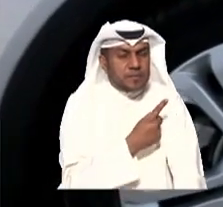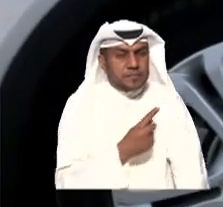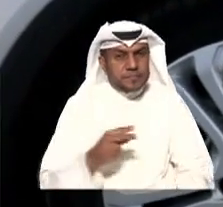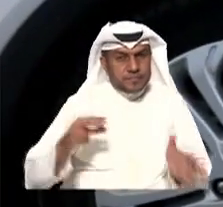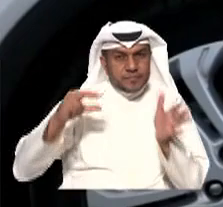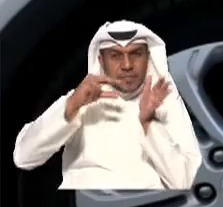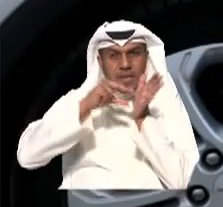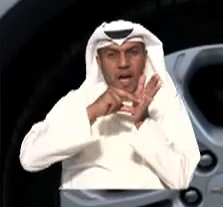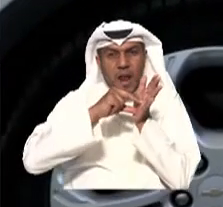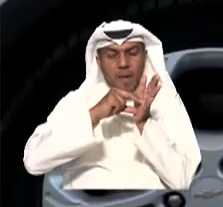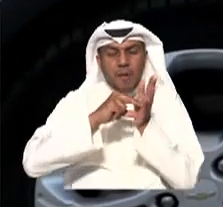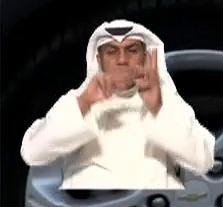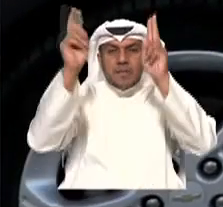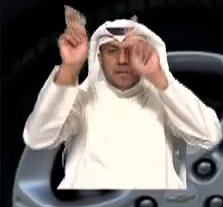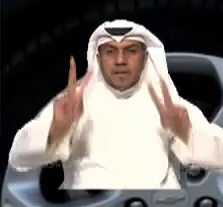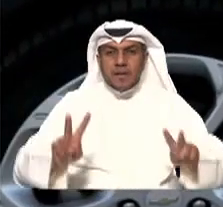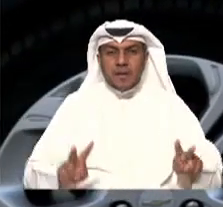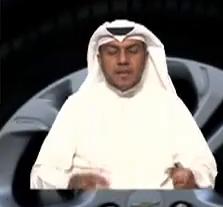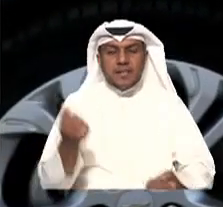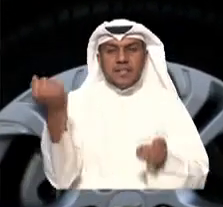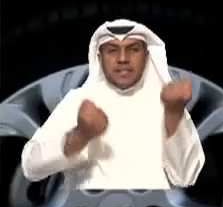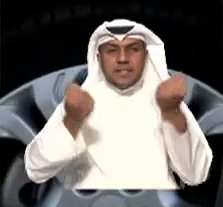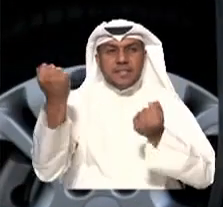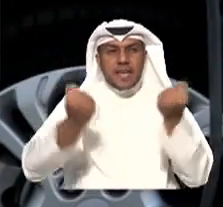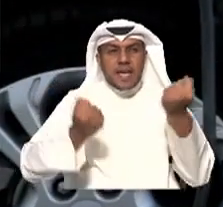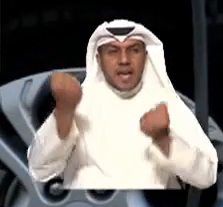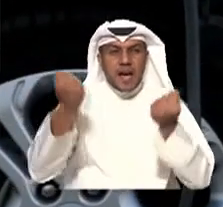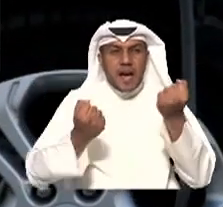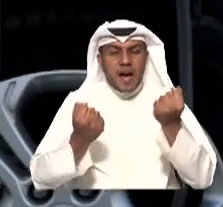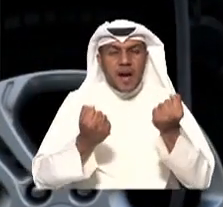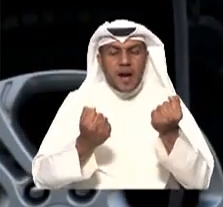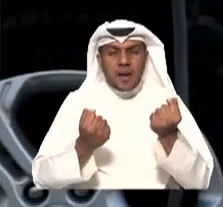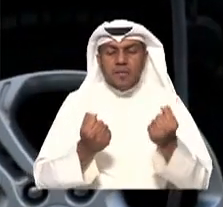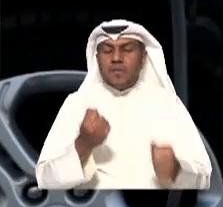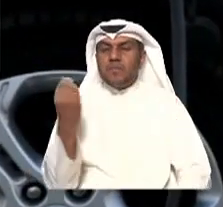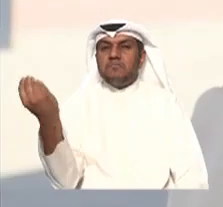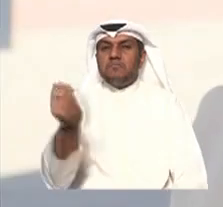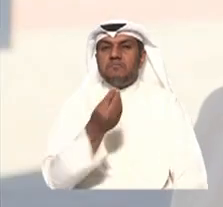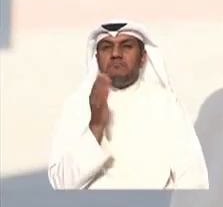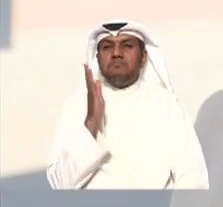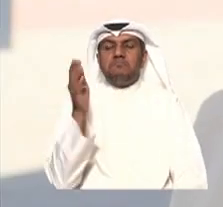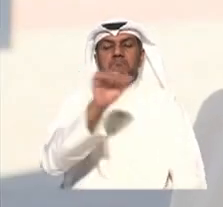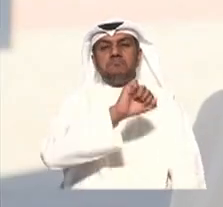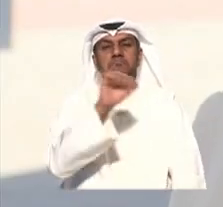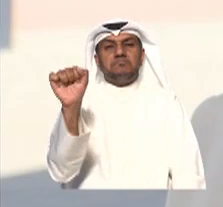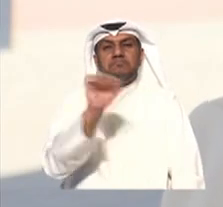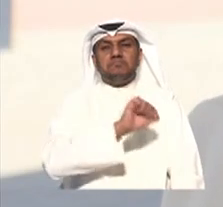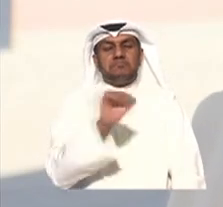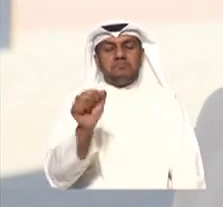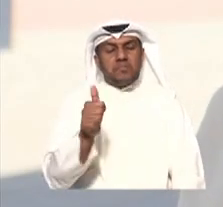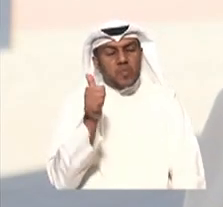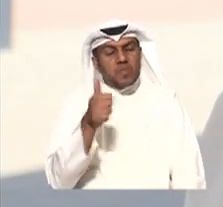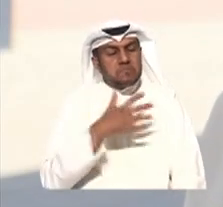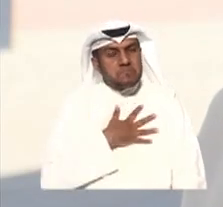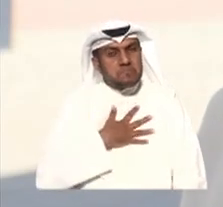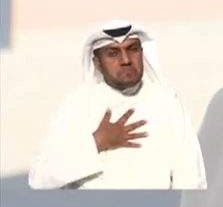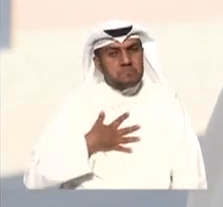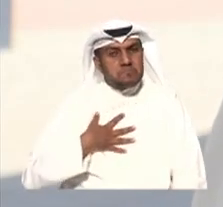نطبقه. تعاون مع مؤسسة الكويت للتقدم العلمي والجهات مثل وزارة التجارة، هيئة العامة